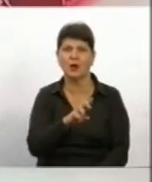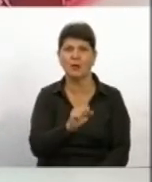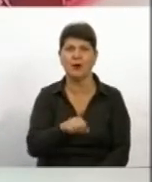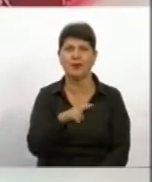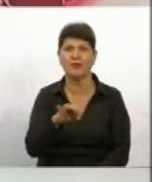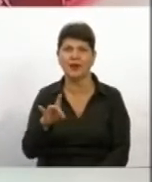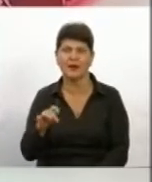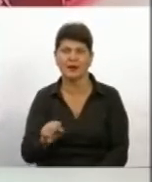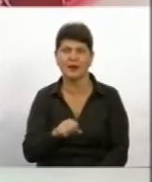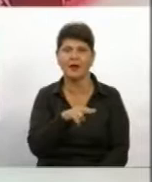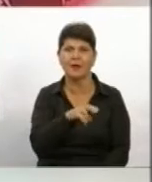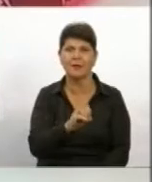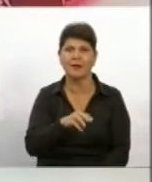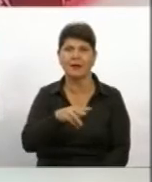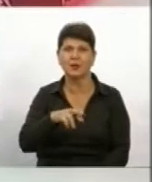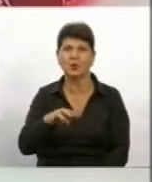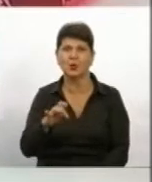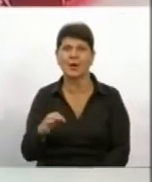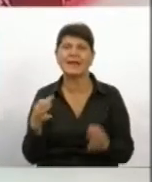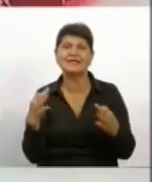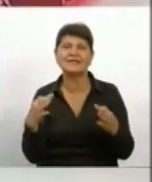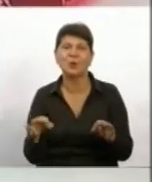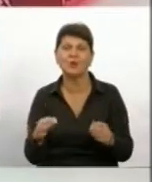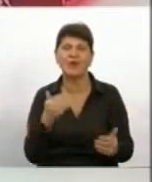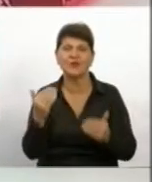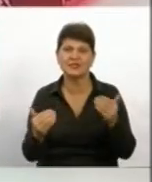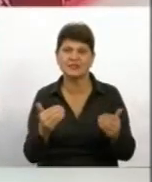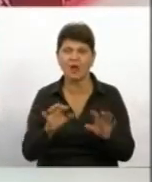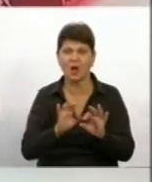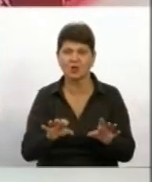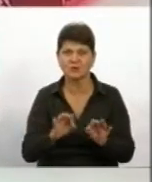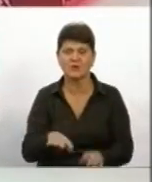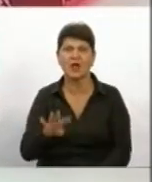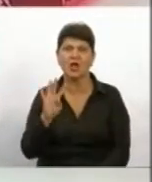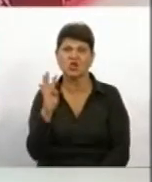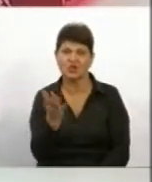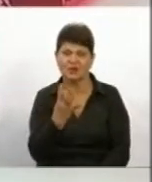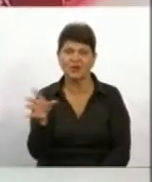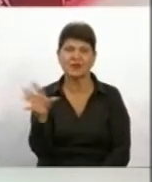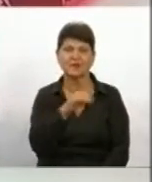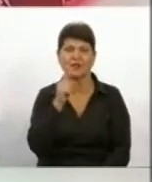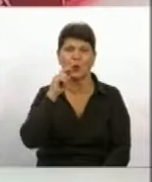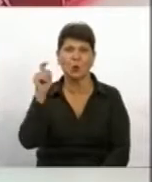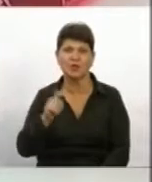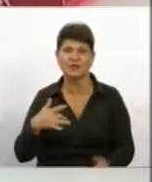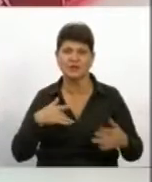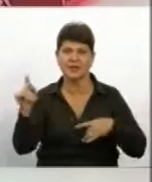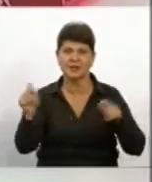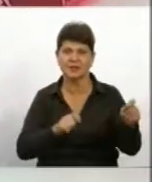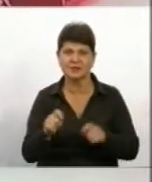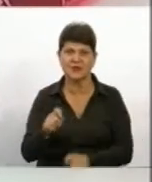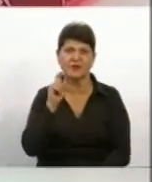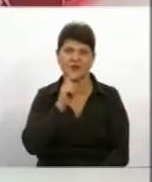показали у Вінниці на виставці «Фактор свободи». Нею розпочали 4-й всеукраїнський фестиваль «Вінниця – столиця УНР».